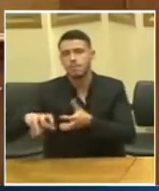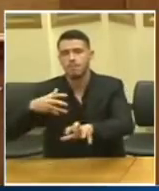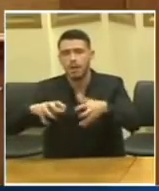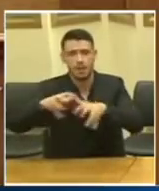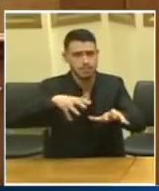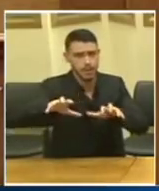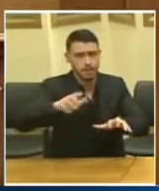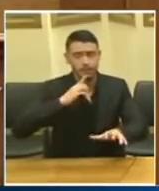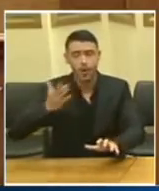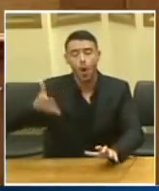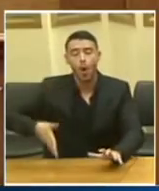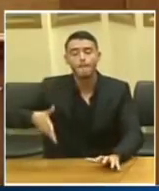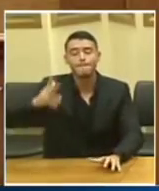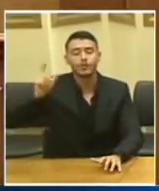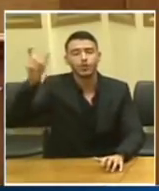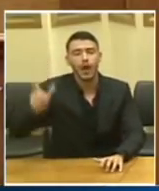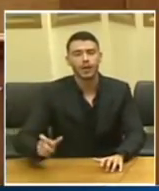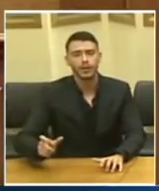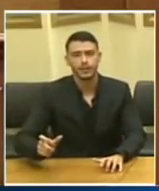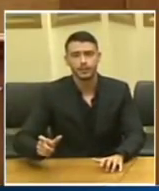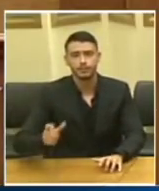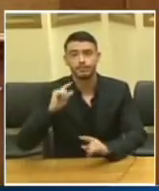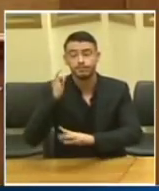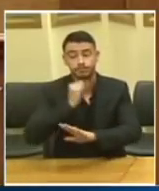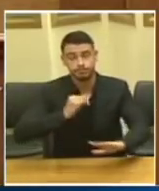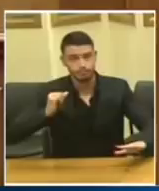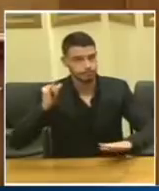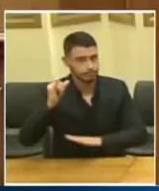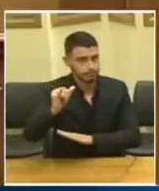κ. Μητσοτάκης είχε τηλεφωνήσει, διότι δεν ήταν